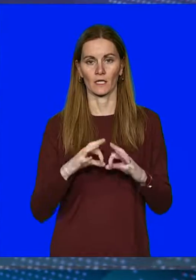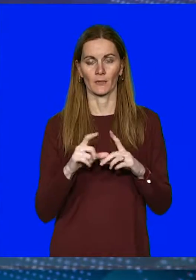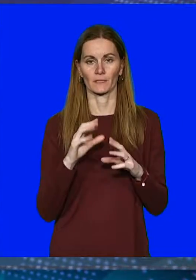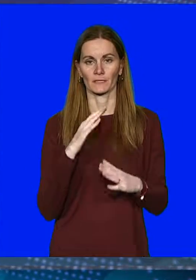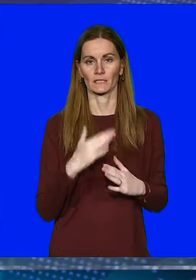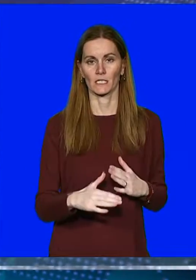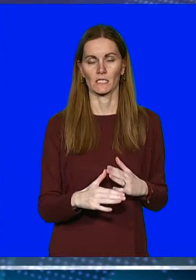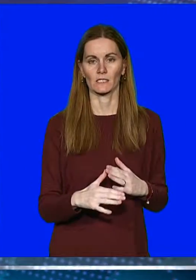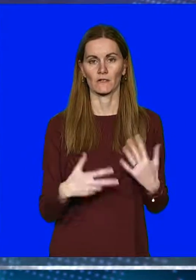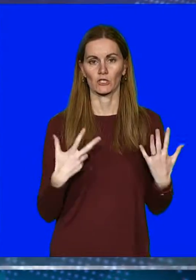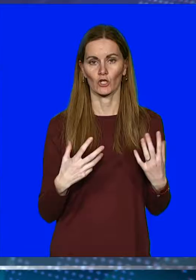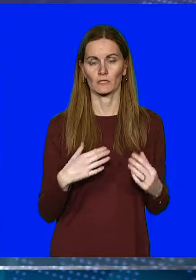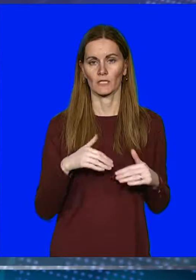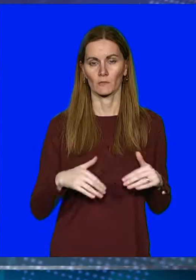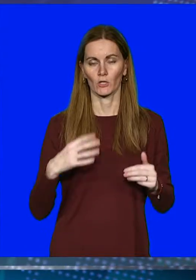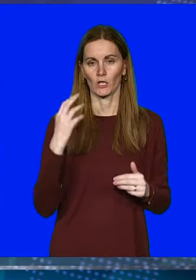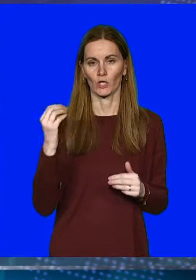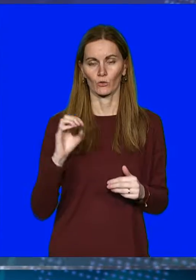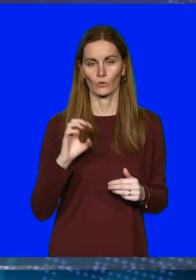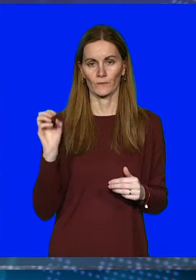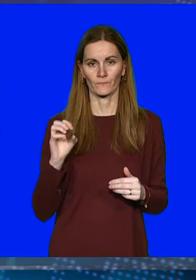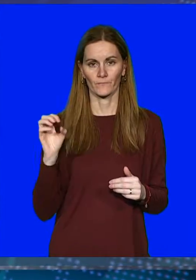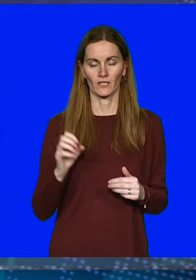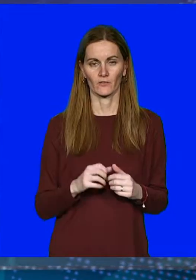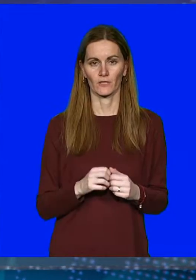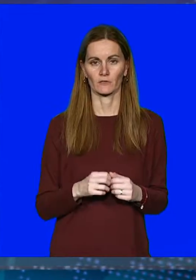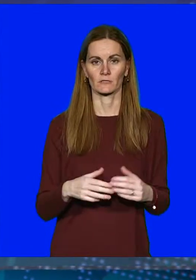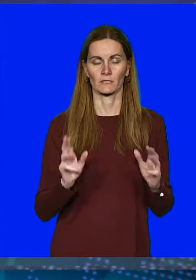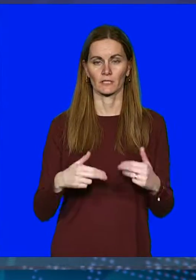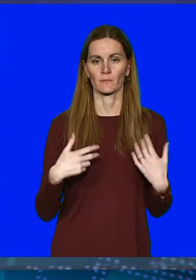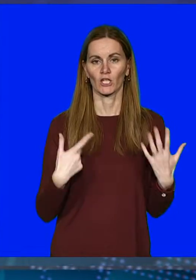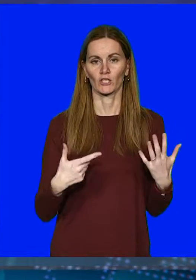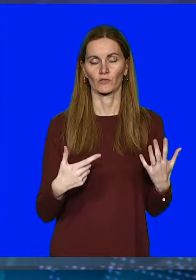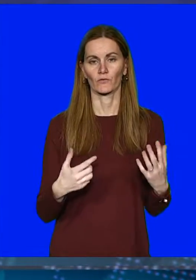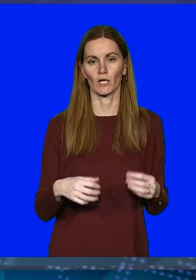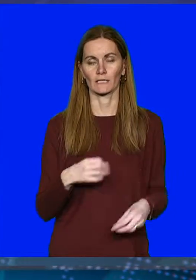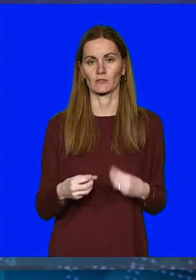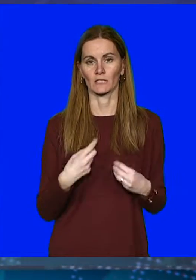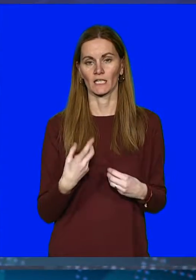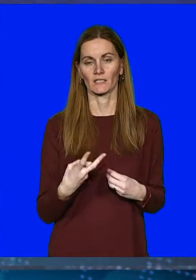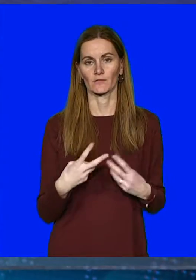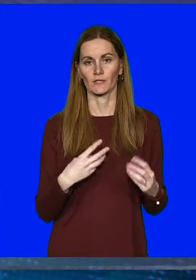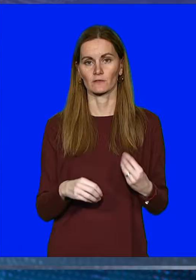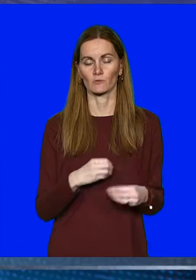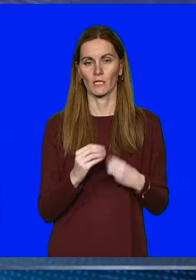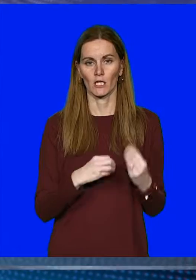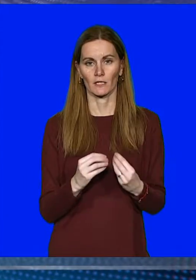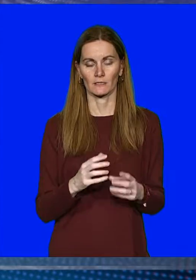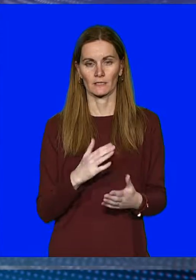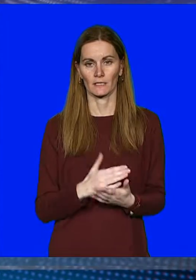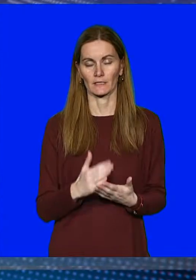obnove osnovne škole Lapad je završen, 8 milijuna kuna vrijednosti. Inače u gradu ima 12 upravnih odjela i dvije službe,